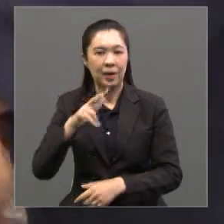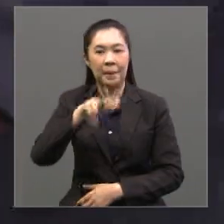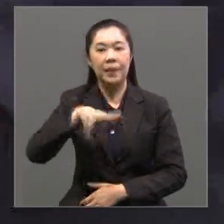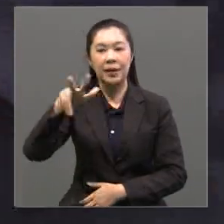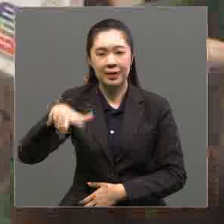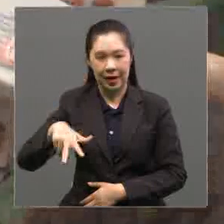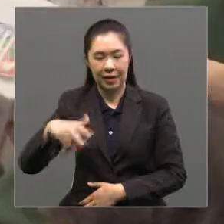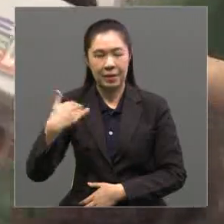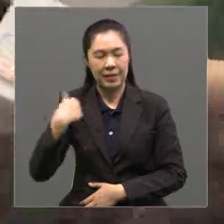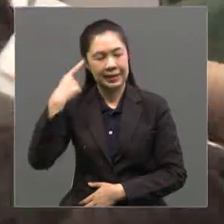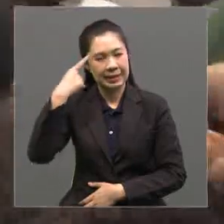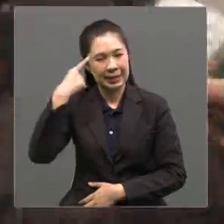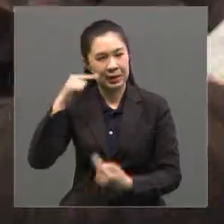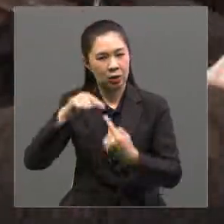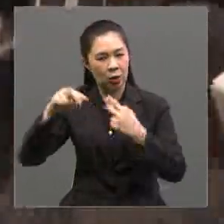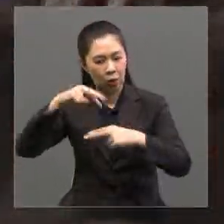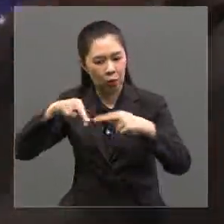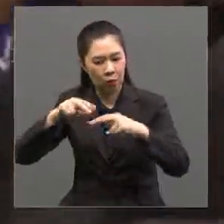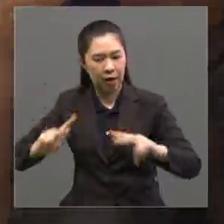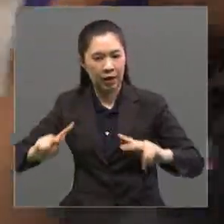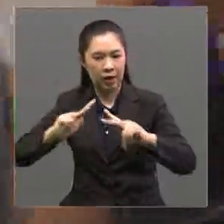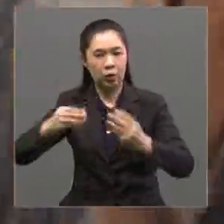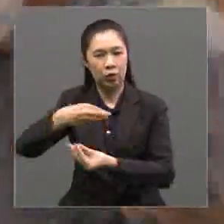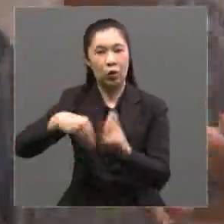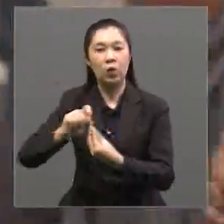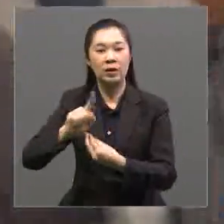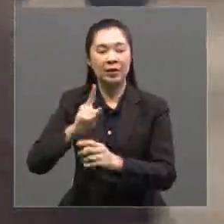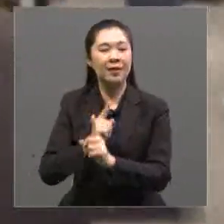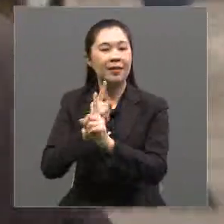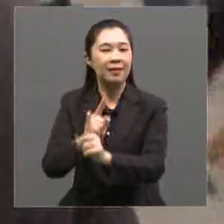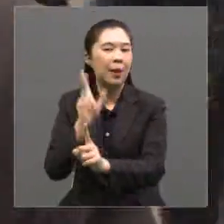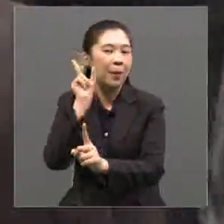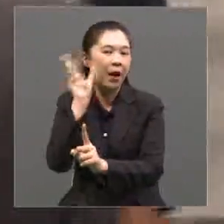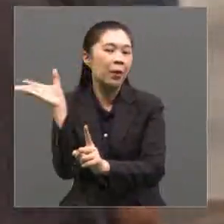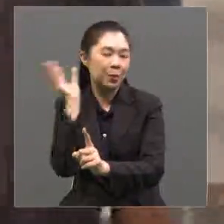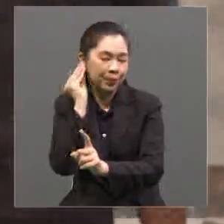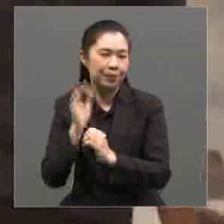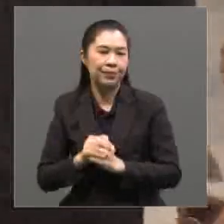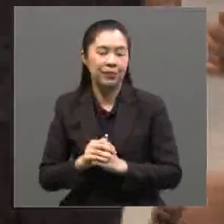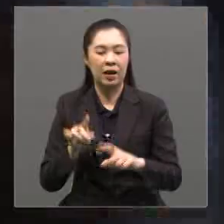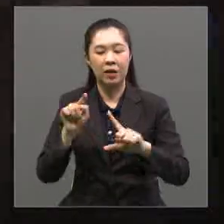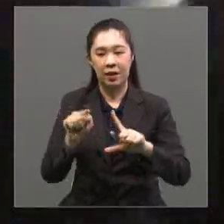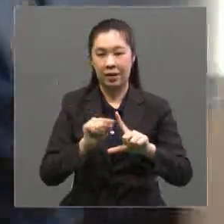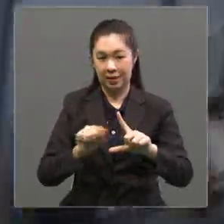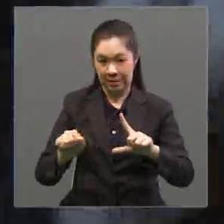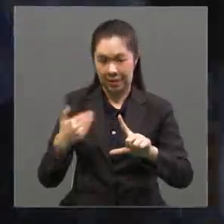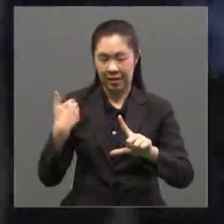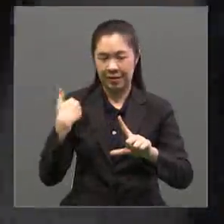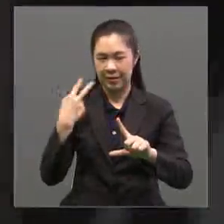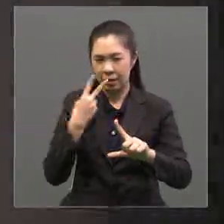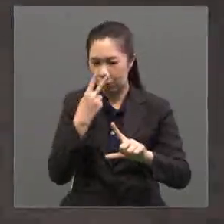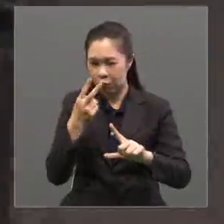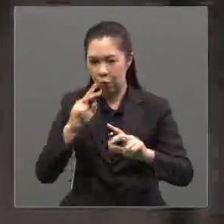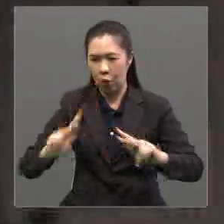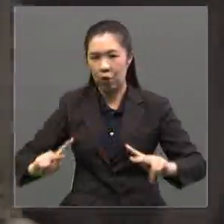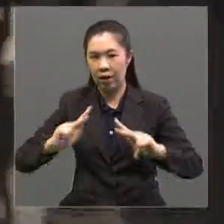นั้นภาพรวมมีแนวโน้มจะได้คุมกระทรวงเกี่ยวกับเศรษฐกิจตามกระแสข่าวก่อนหน้านี้ส่วนพรรคก้าวไกลนั้นนะครับมีแนวโน้มจะคุ